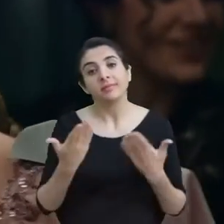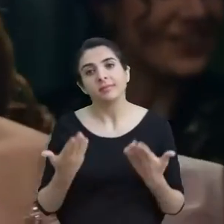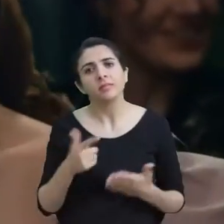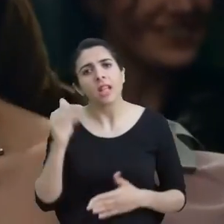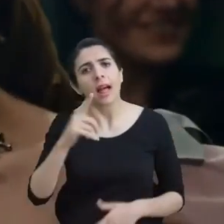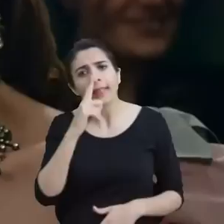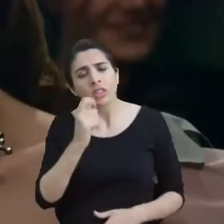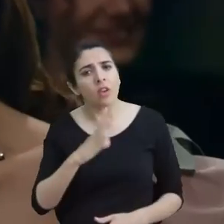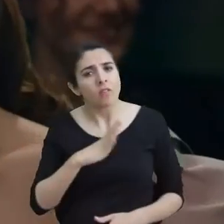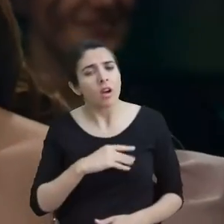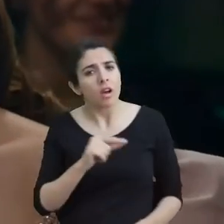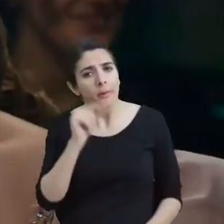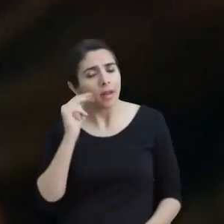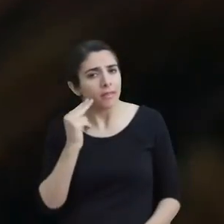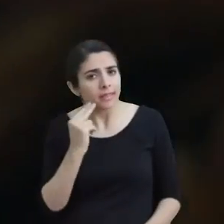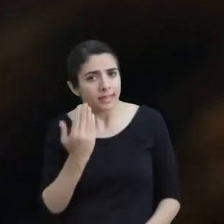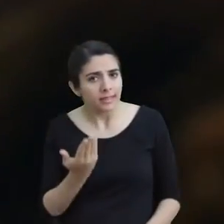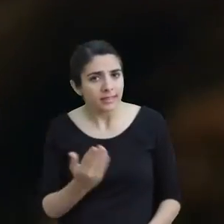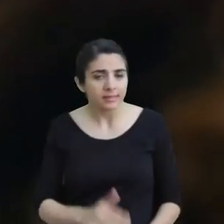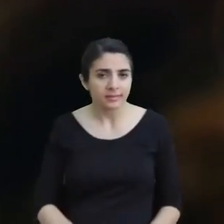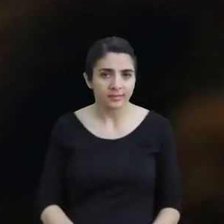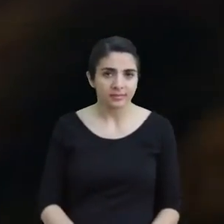Hem siz ne arıyorsunuz burada beyefendi?